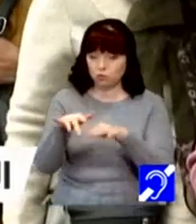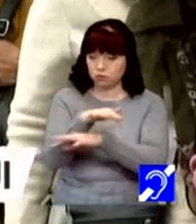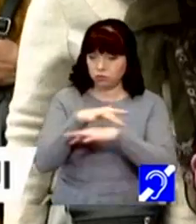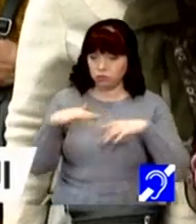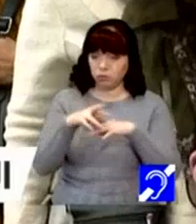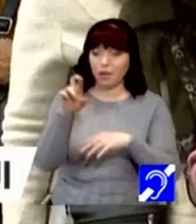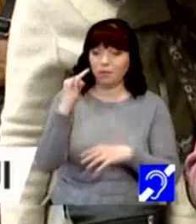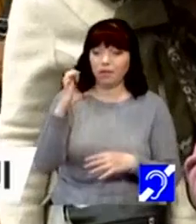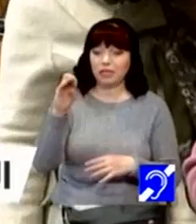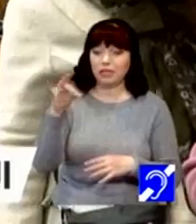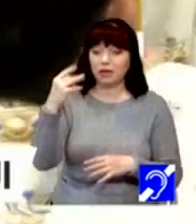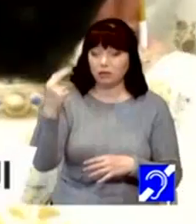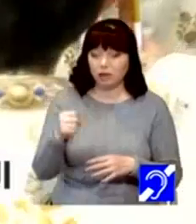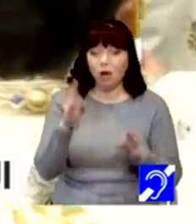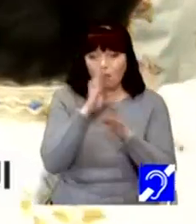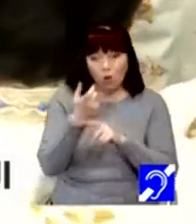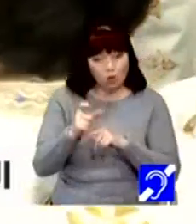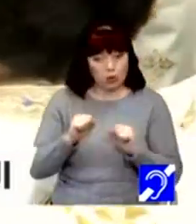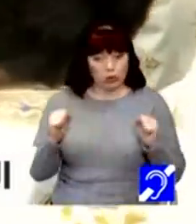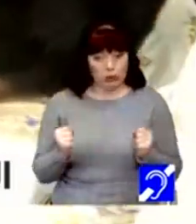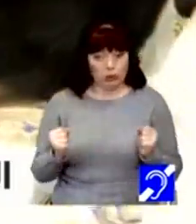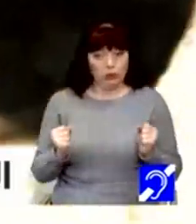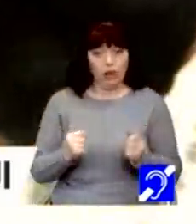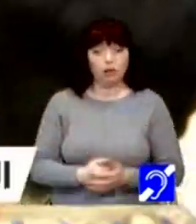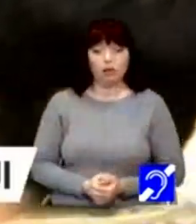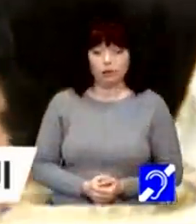mănăstirea Bistrița pe o vreme destul de rece